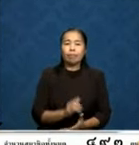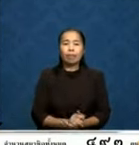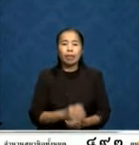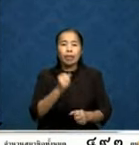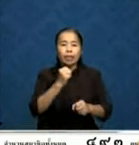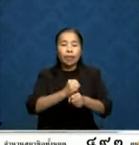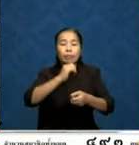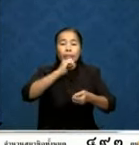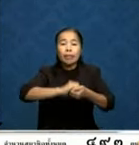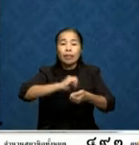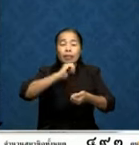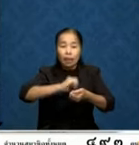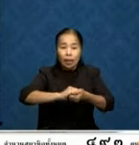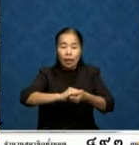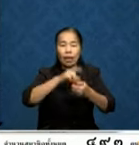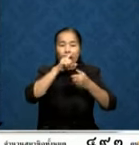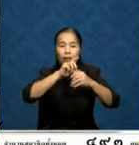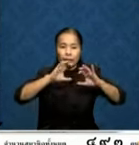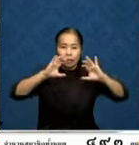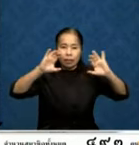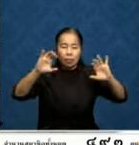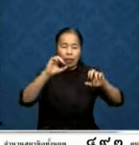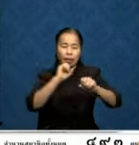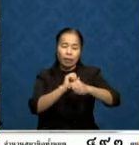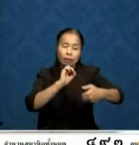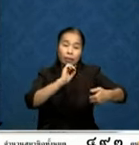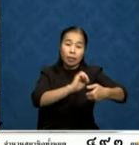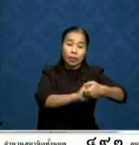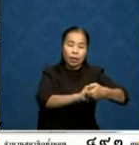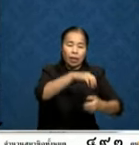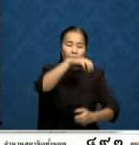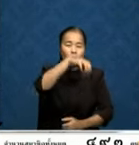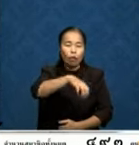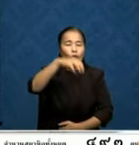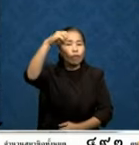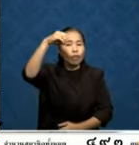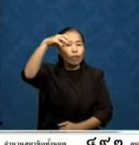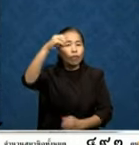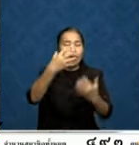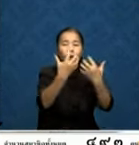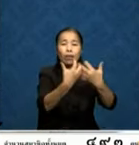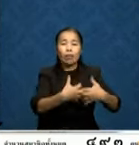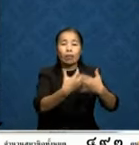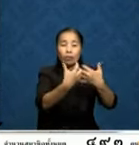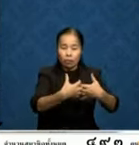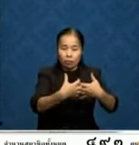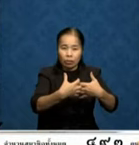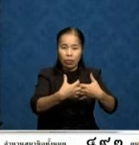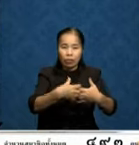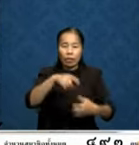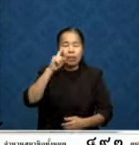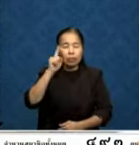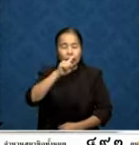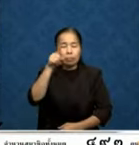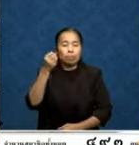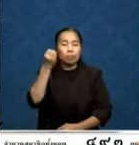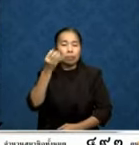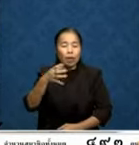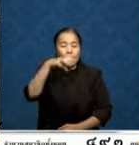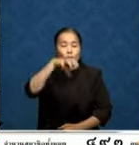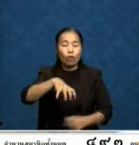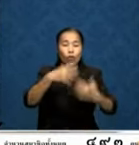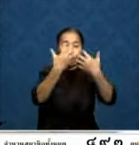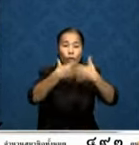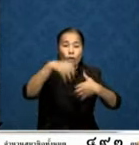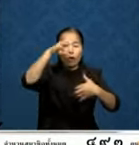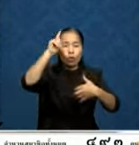าที่รัฐทำกับโรงไฟฟ้าไว้นะครับซึ่งแน่นอนโรงไฟฟ้าส่วนใหญ่เนี่ยมีการ